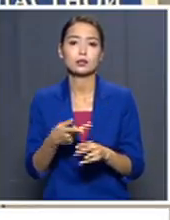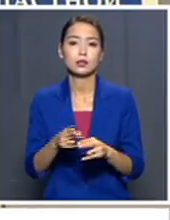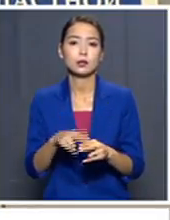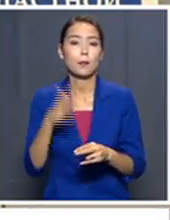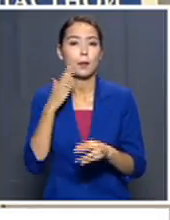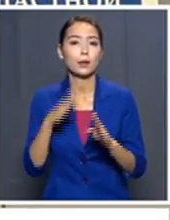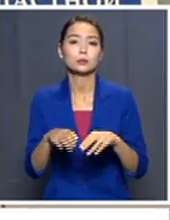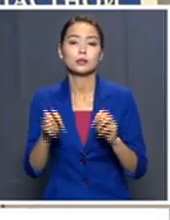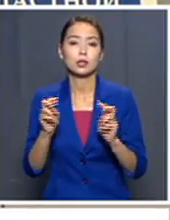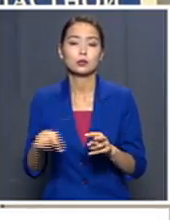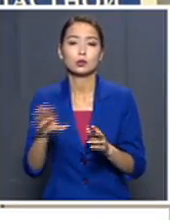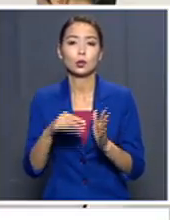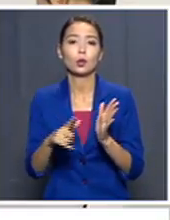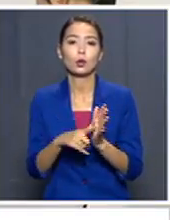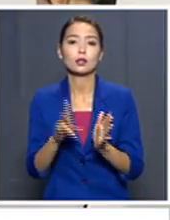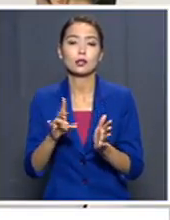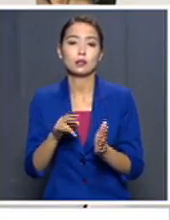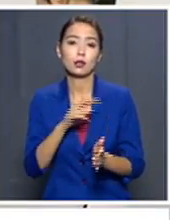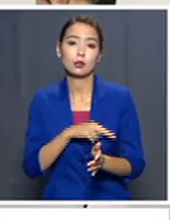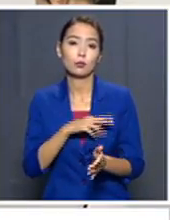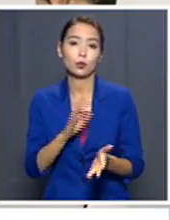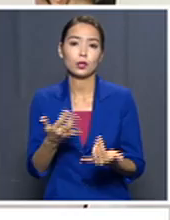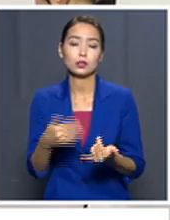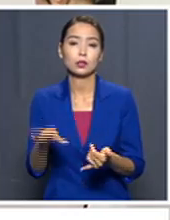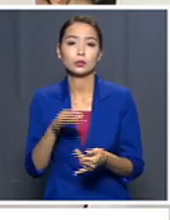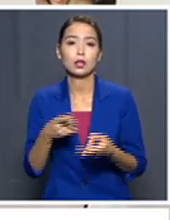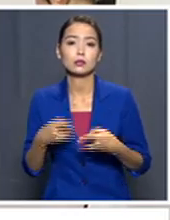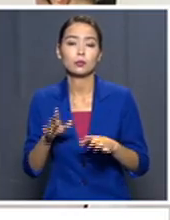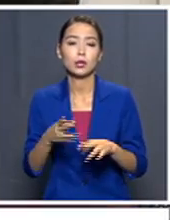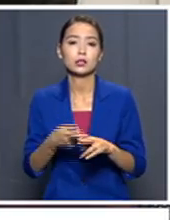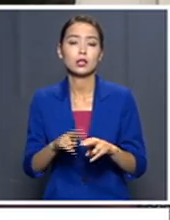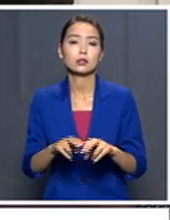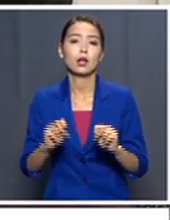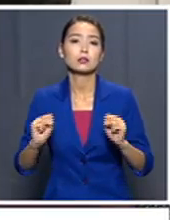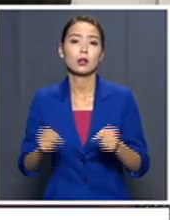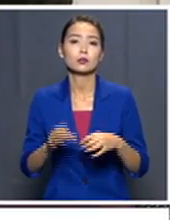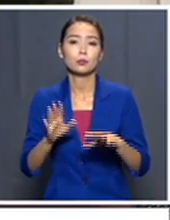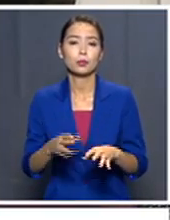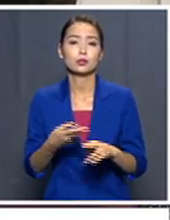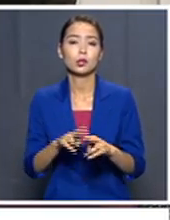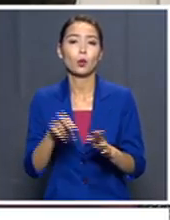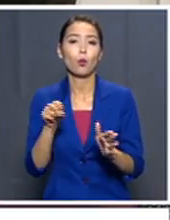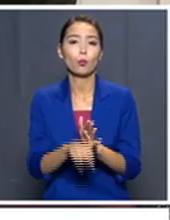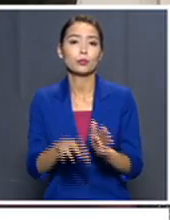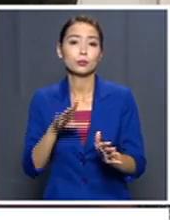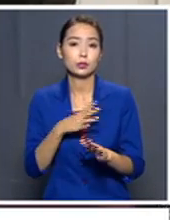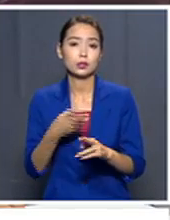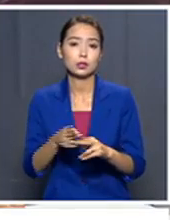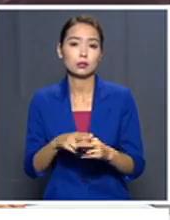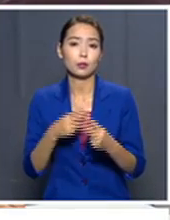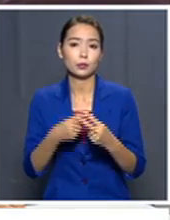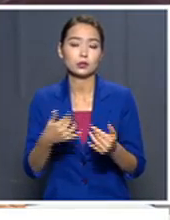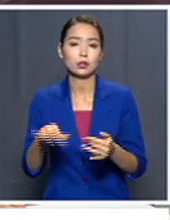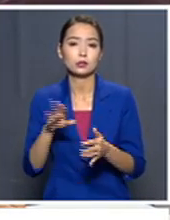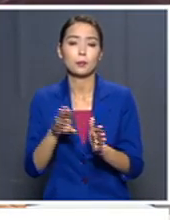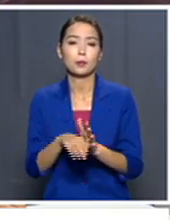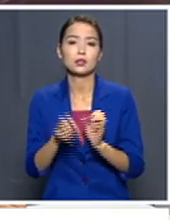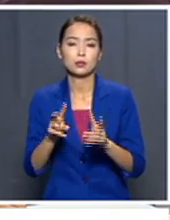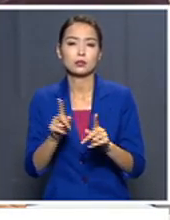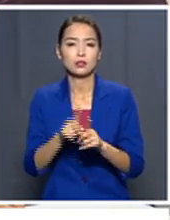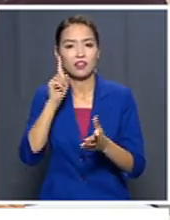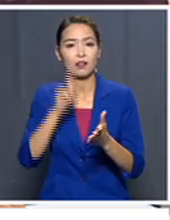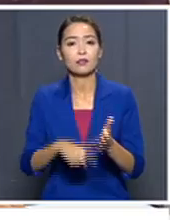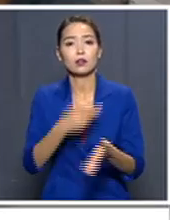дейін жұмыс істейді. Перзентхана дәрігері сәбиді тоңазытқышқа салып өлтіргеннен кейін мұндағы дәрігерлерге халық сенімсіздік танытты.